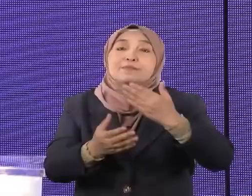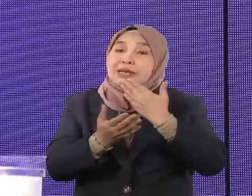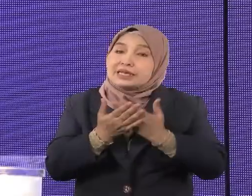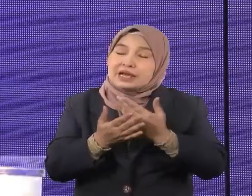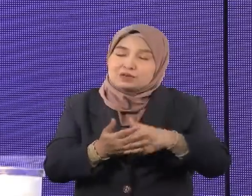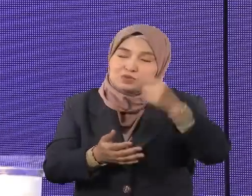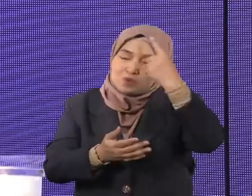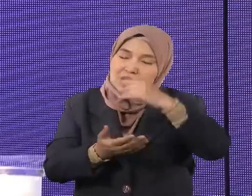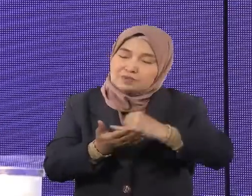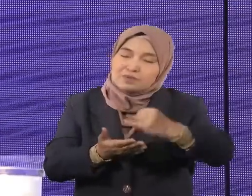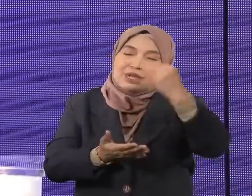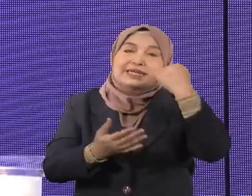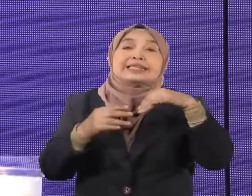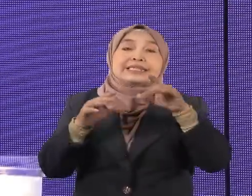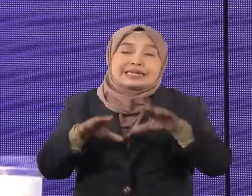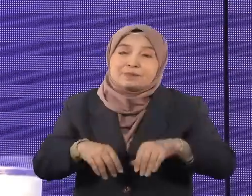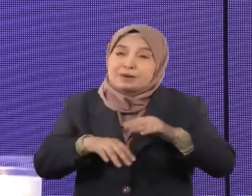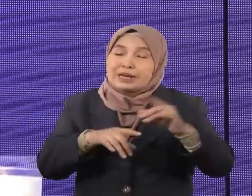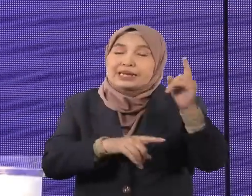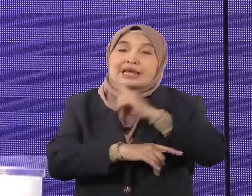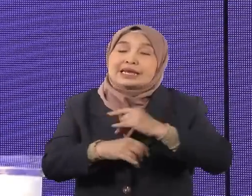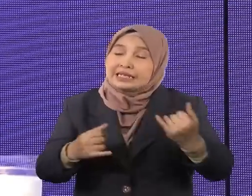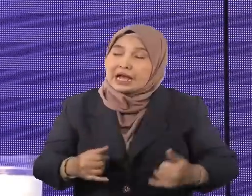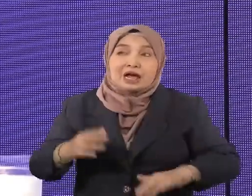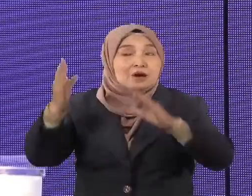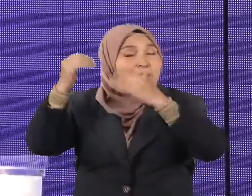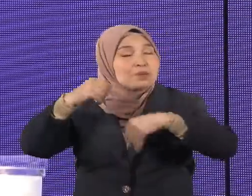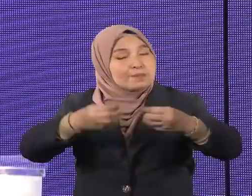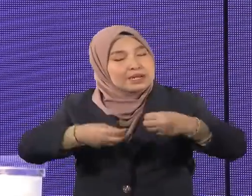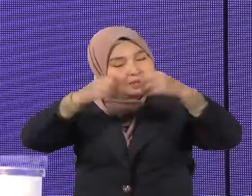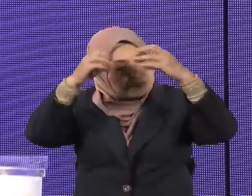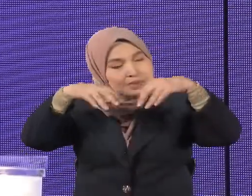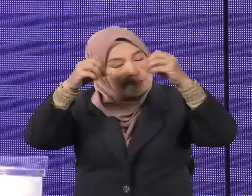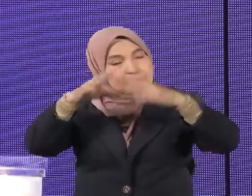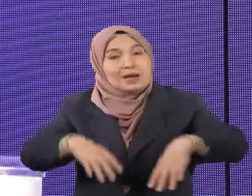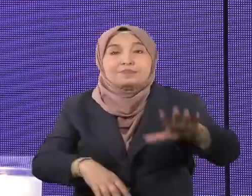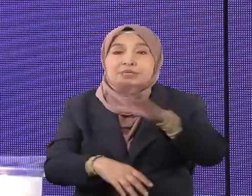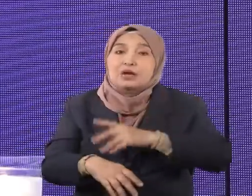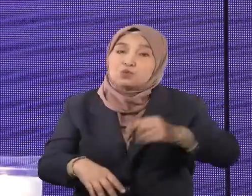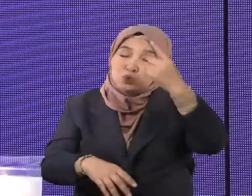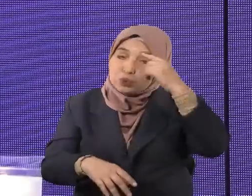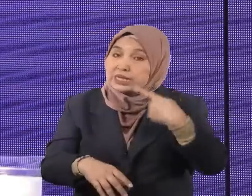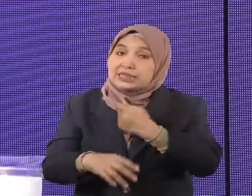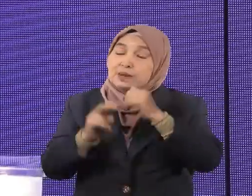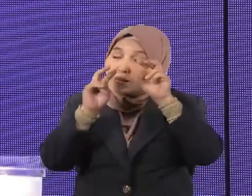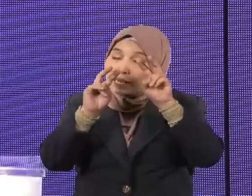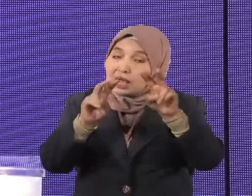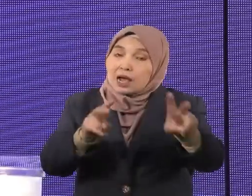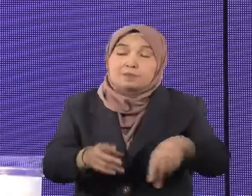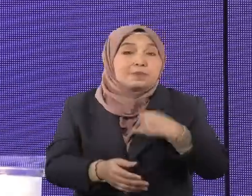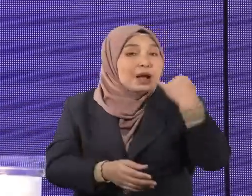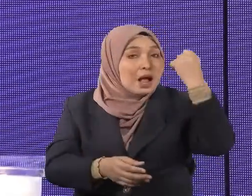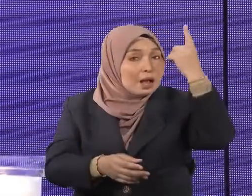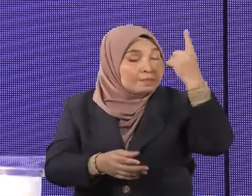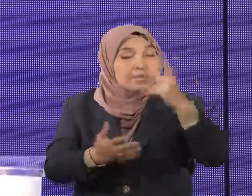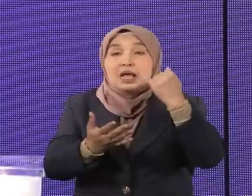hakim Rabbi zidni ilma. Semoga Allah memberikan keberkatan, kemampuan untuk kita melihat, memahami ilmu ini